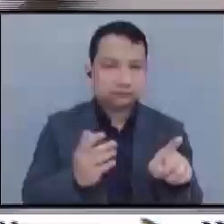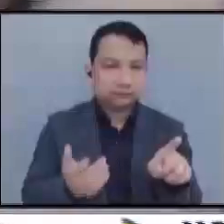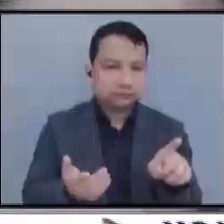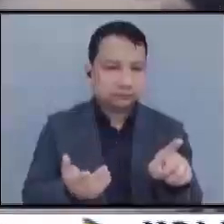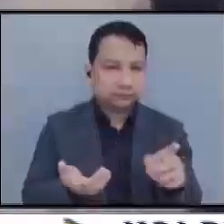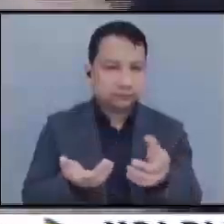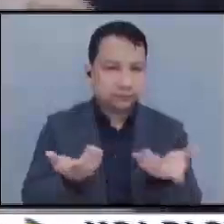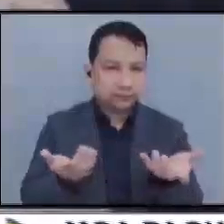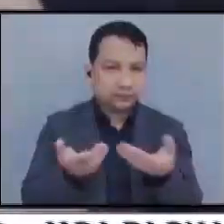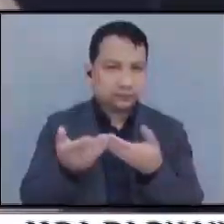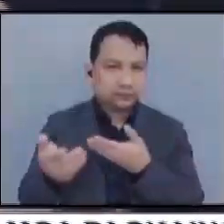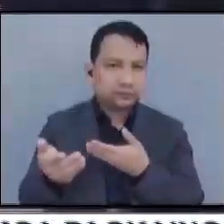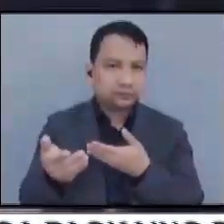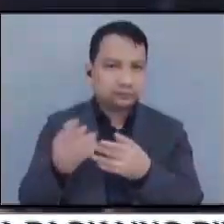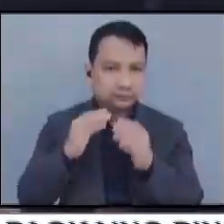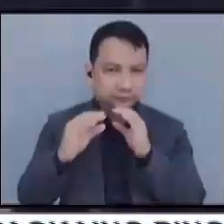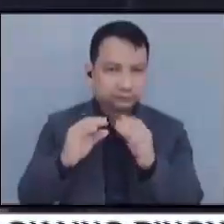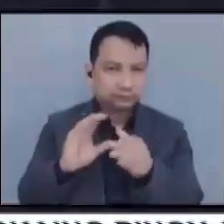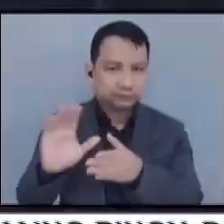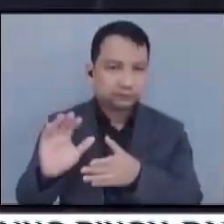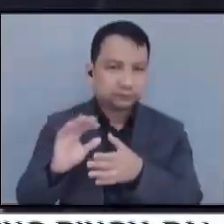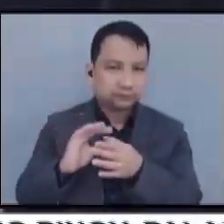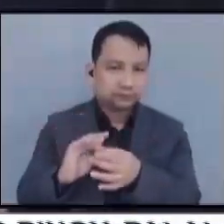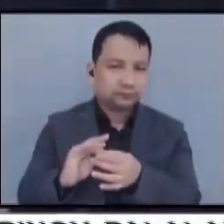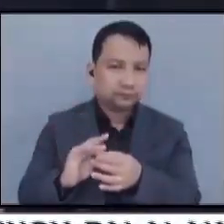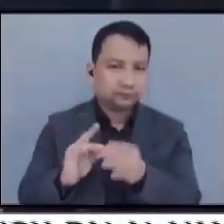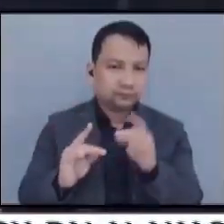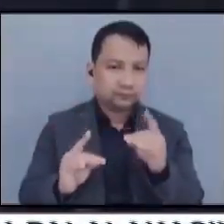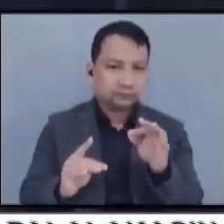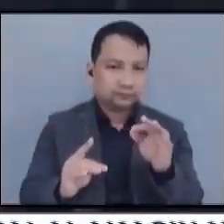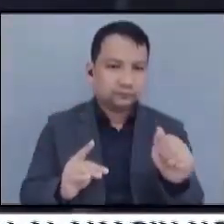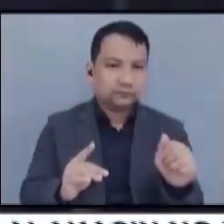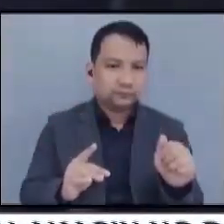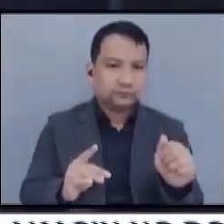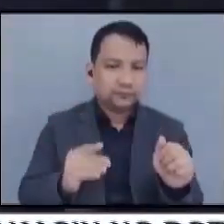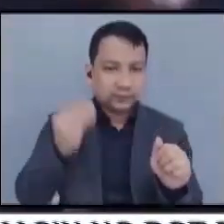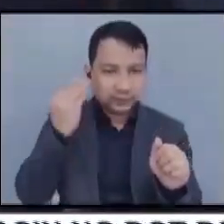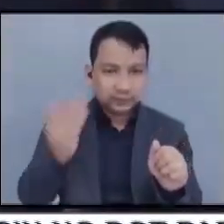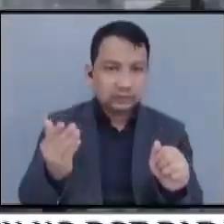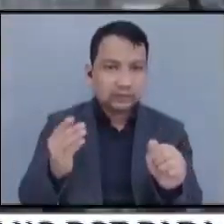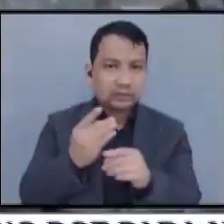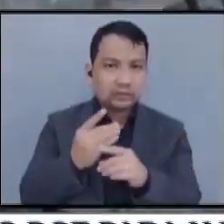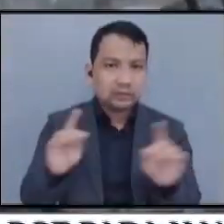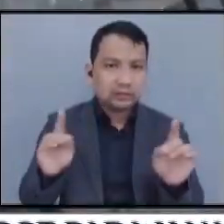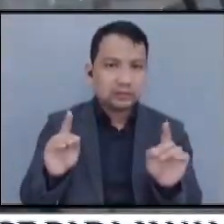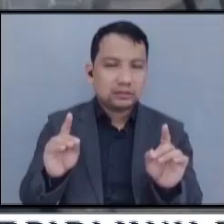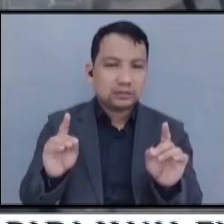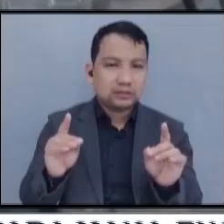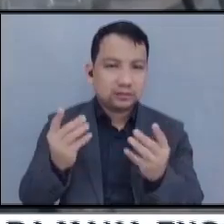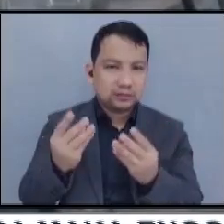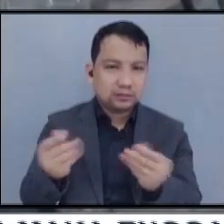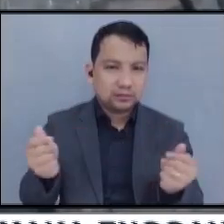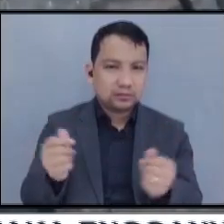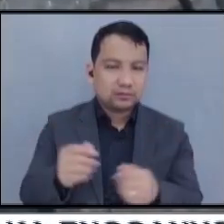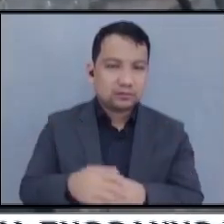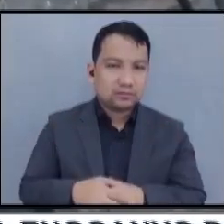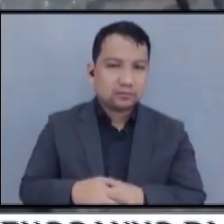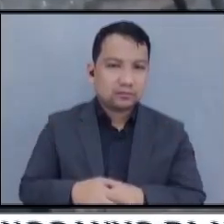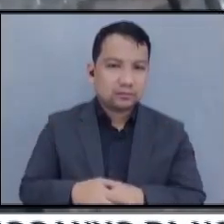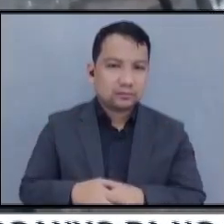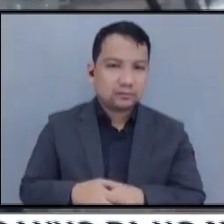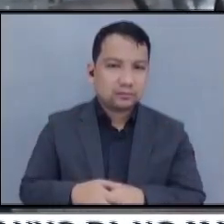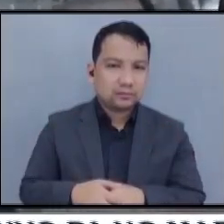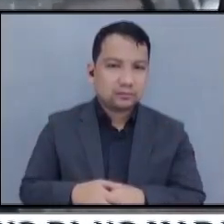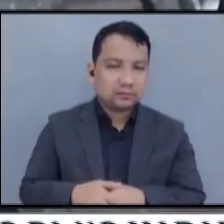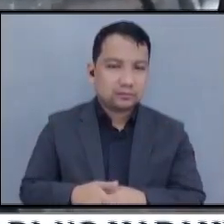ang pakikipag-usap natin sagot ng DFA naniniwala sila na diplomasya pa rin ang solusyon just a matter of Great reassurance